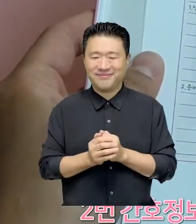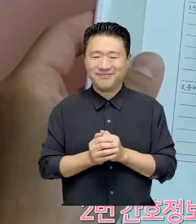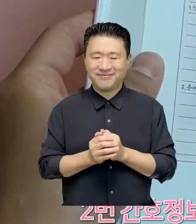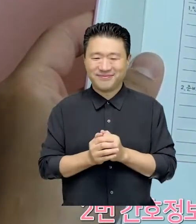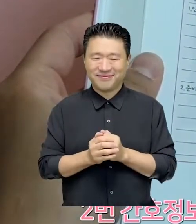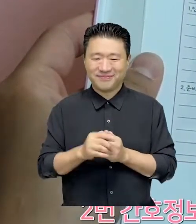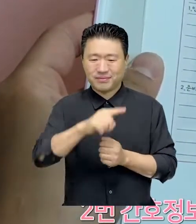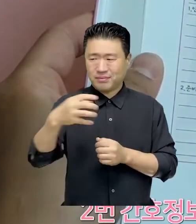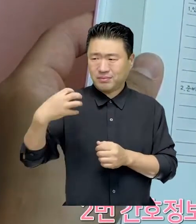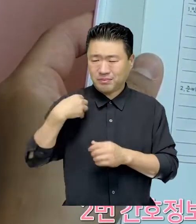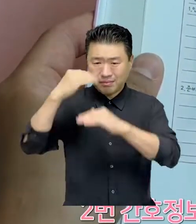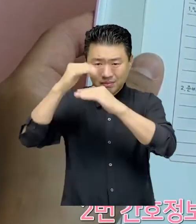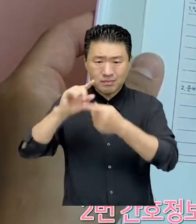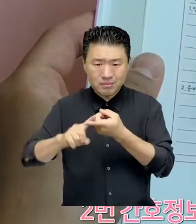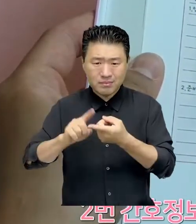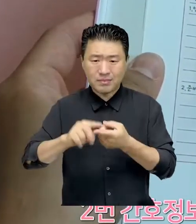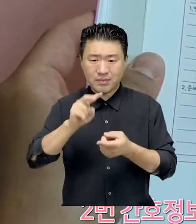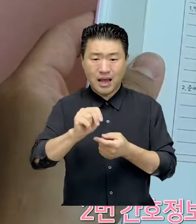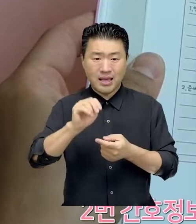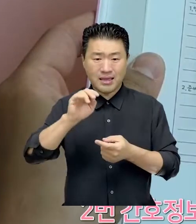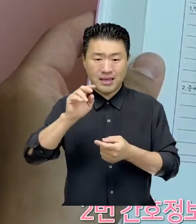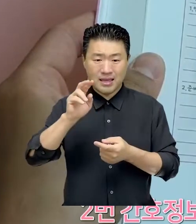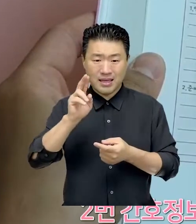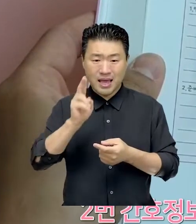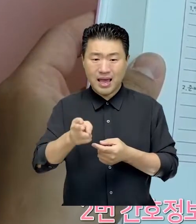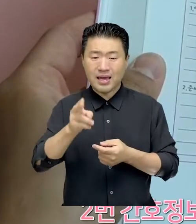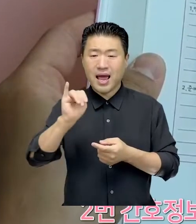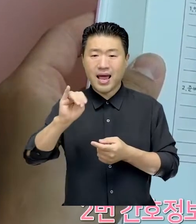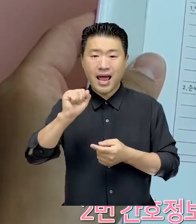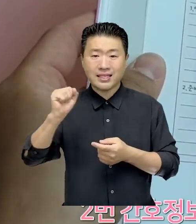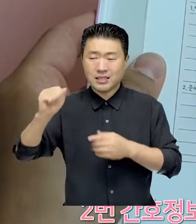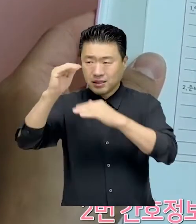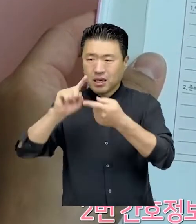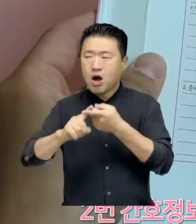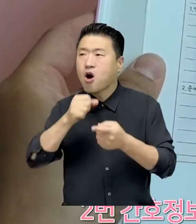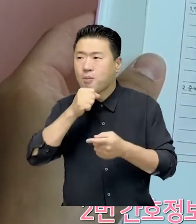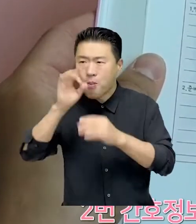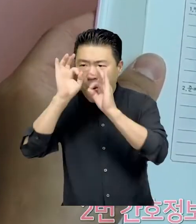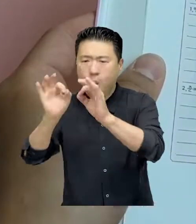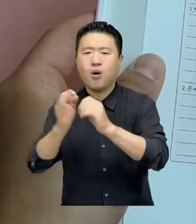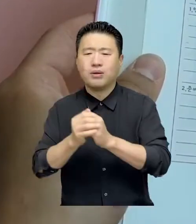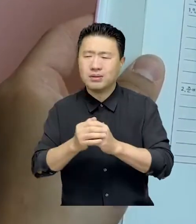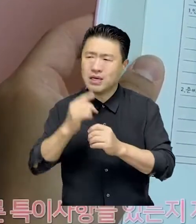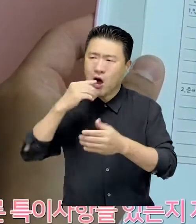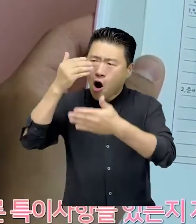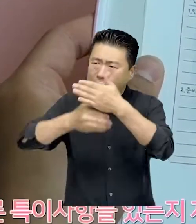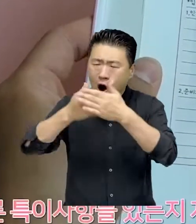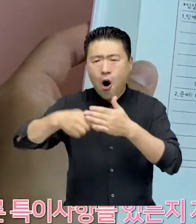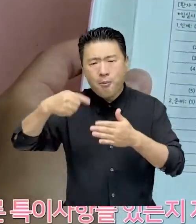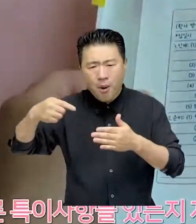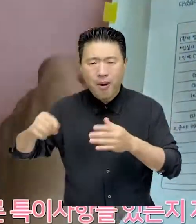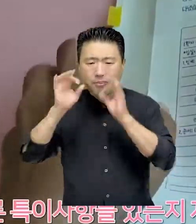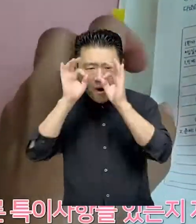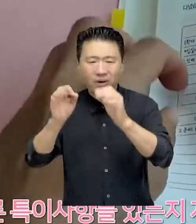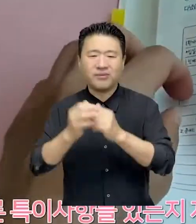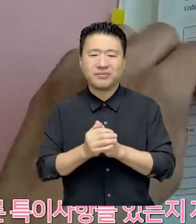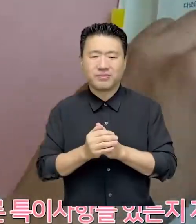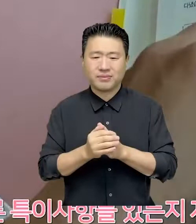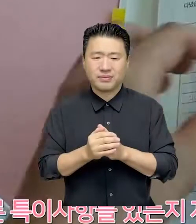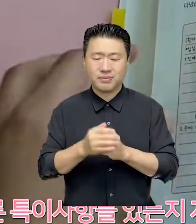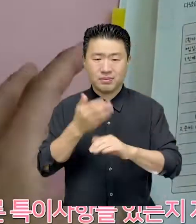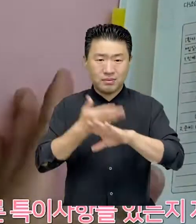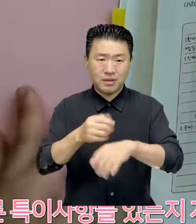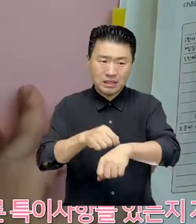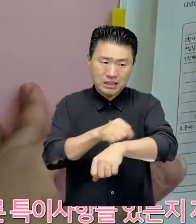거, 의무 기록에 있는 NIHSS 꼭 보고, 점수 보고, 어디가 깎였는지 보고,